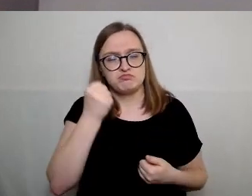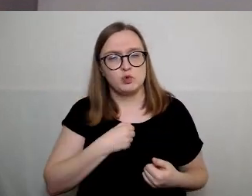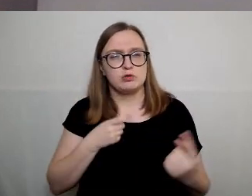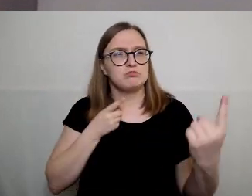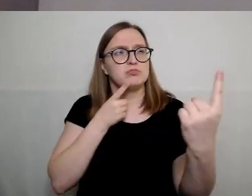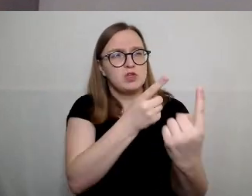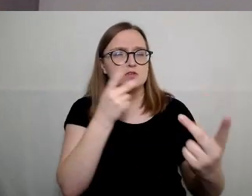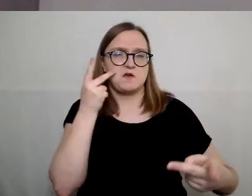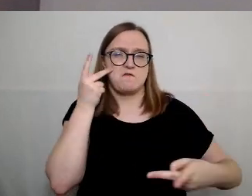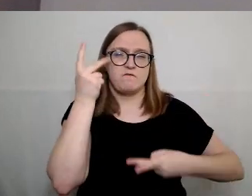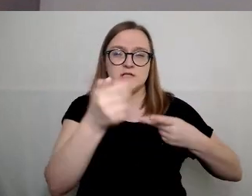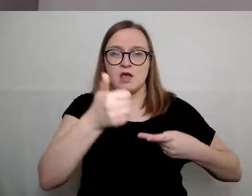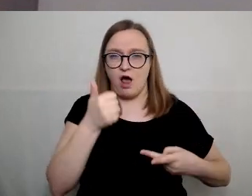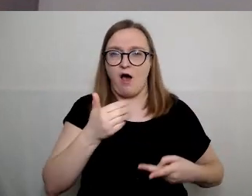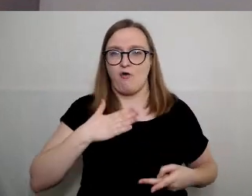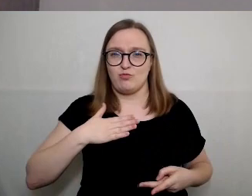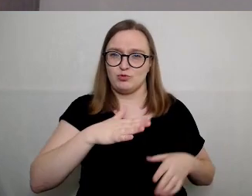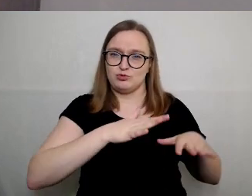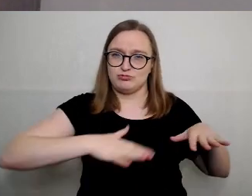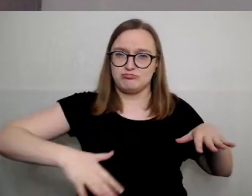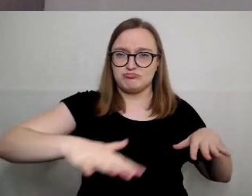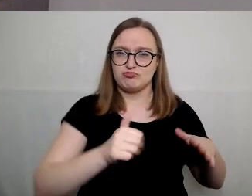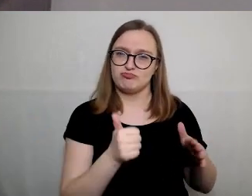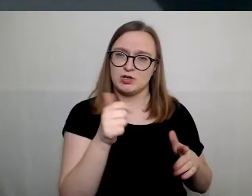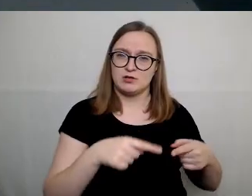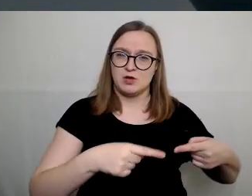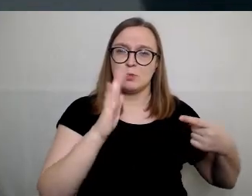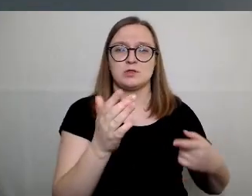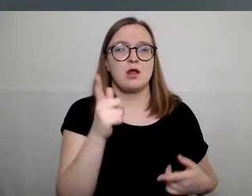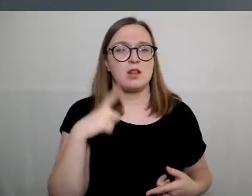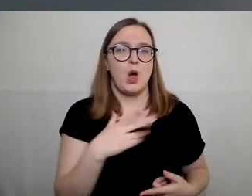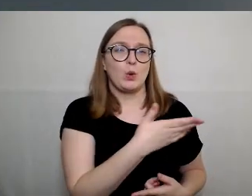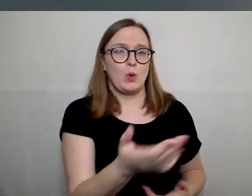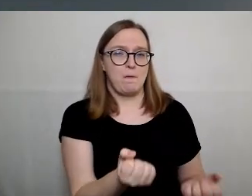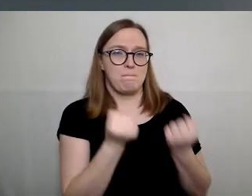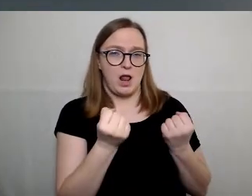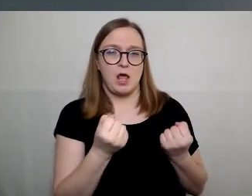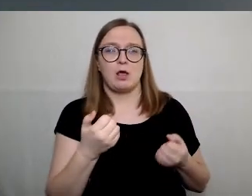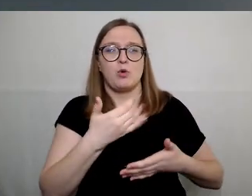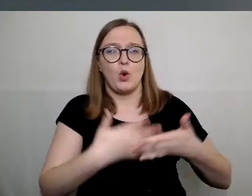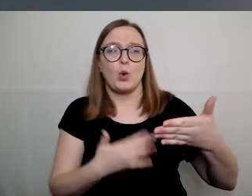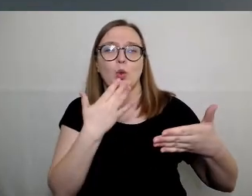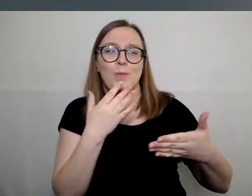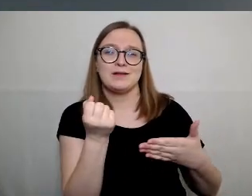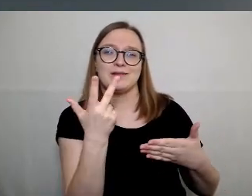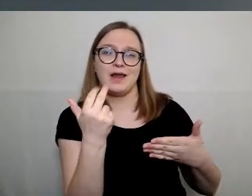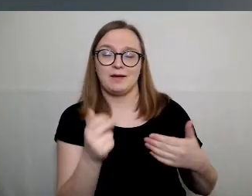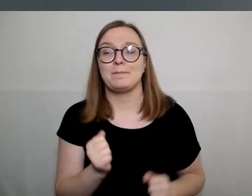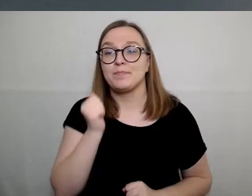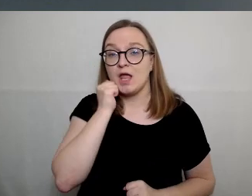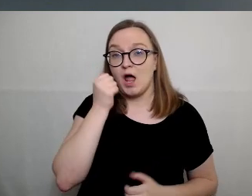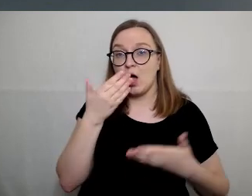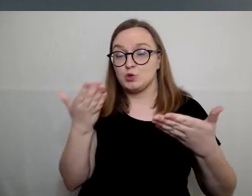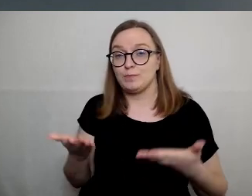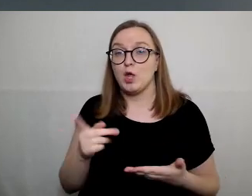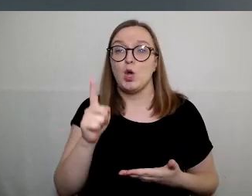mūsų kraštui. Laukiam jūsų palaikymo, mūsų numeris 13. Ačiū Jums, Gintaras Dubickas, Lietuvos regionų